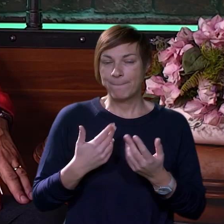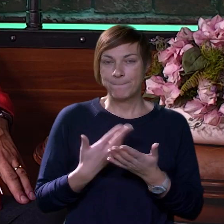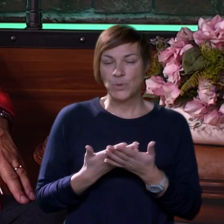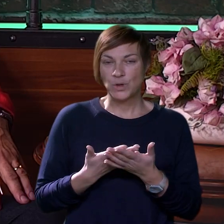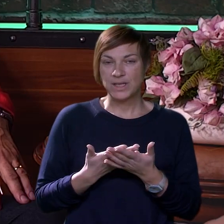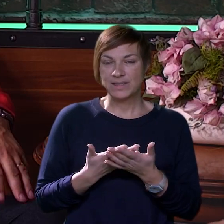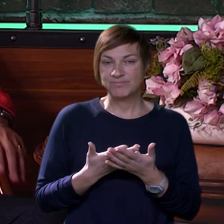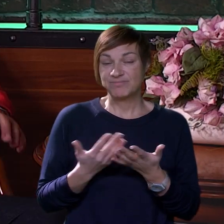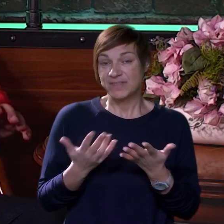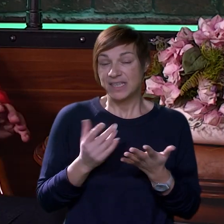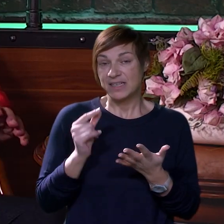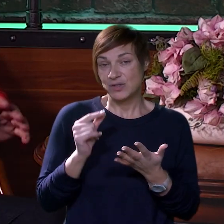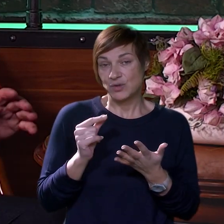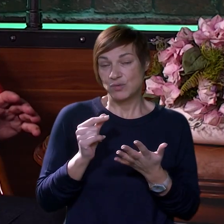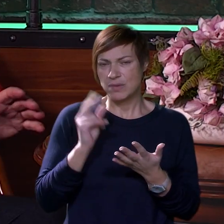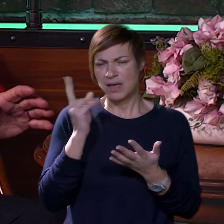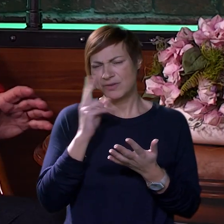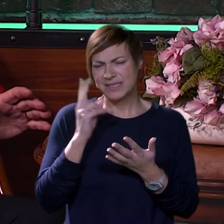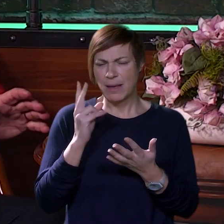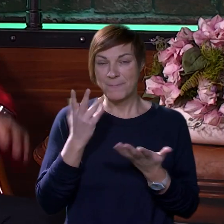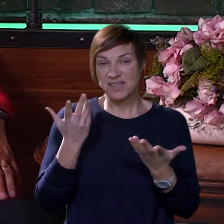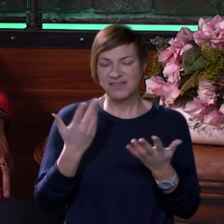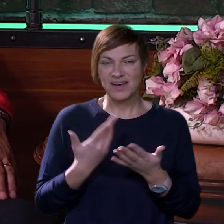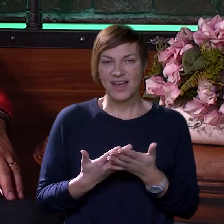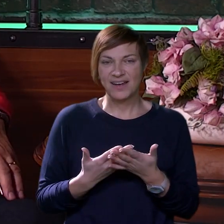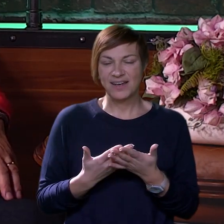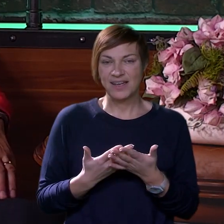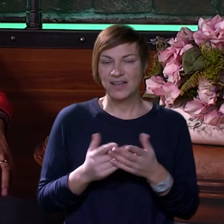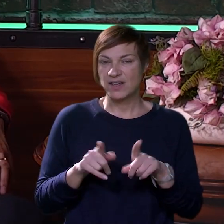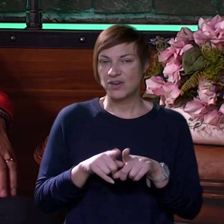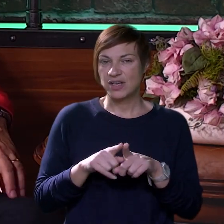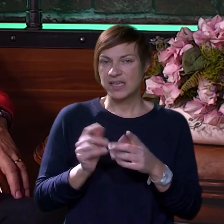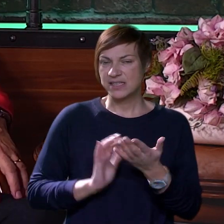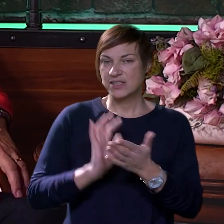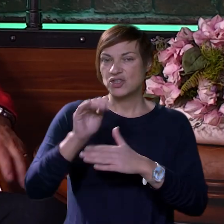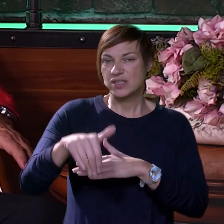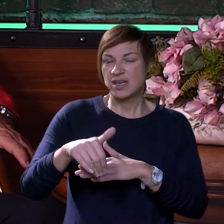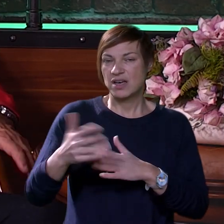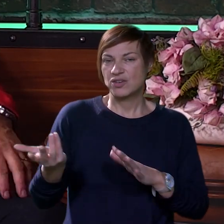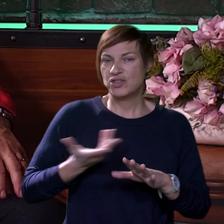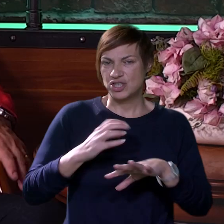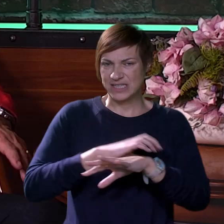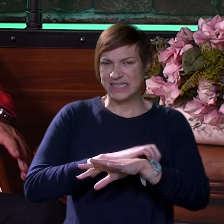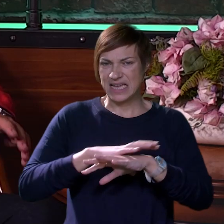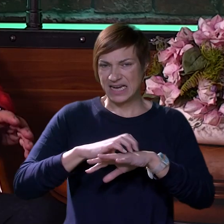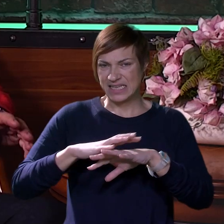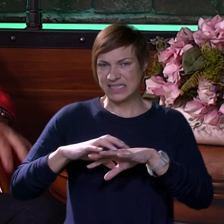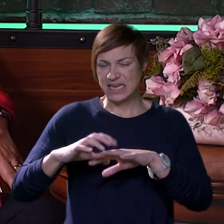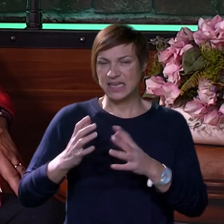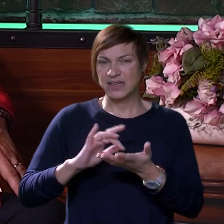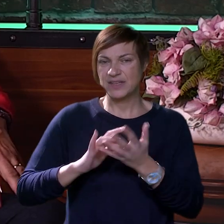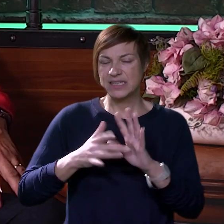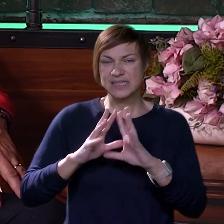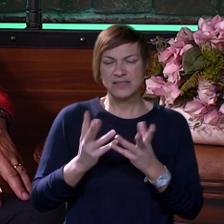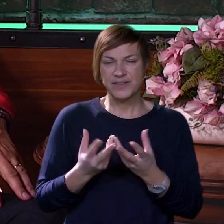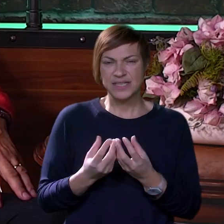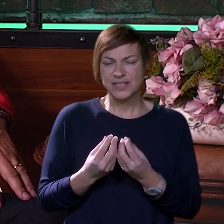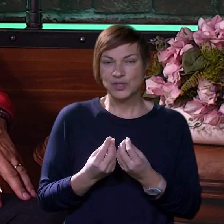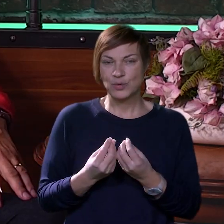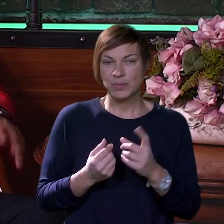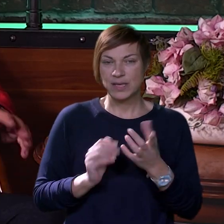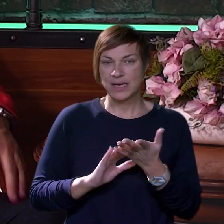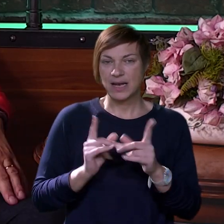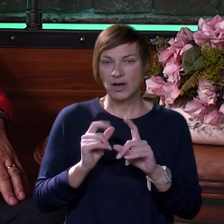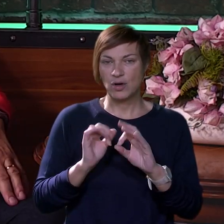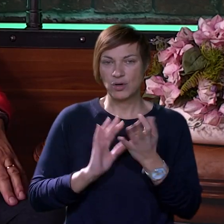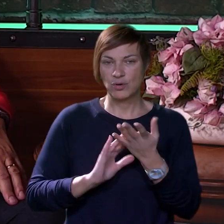boje, ili su nekakvu ruku malo, mi kažemo, zamantrani. I onda on tako isto nekako skakao, došao cijeli izranjavan i tako sve skupa. I